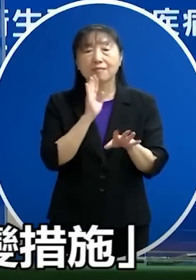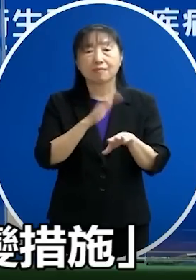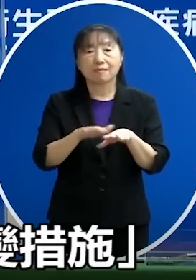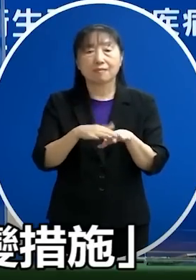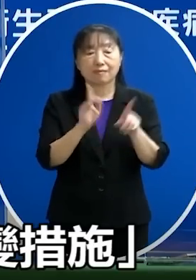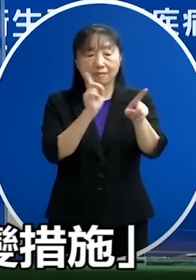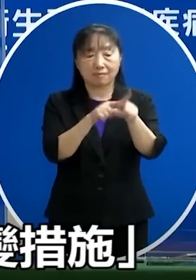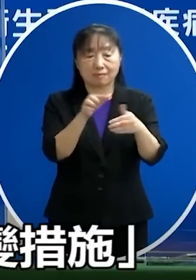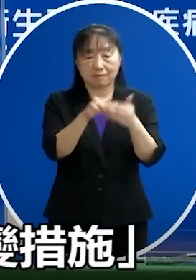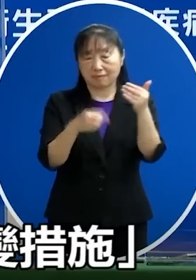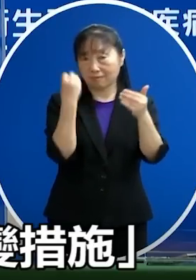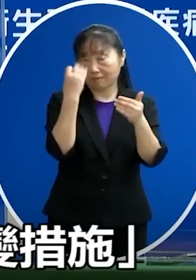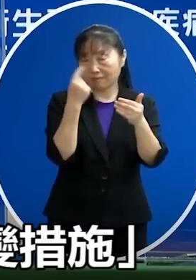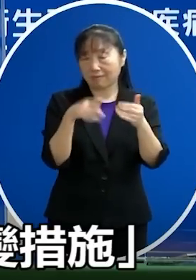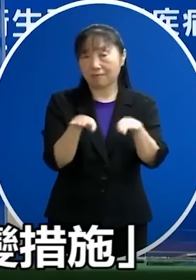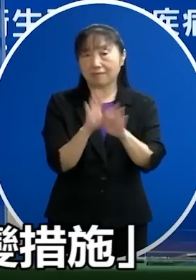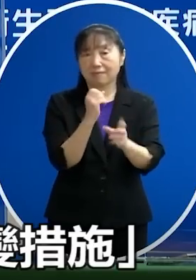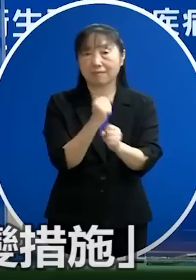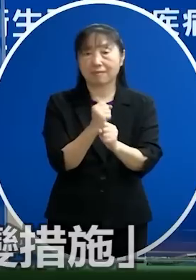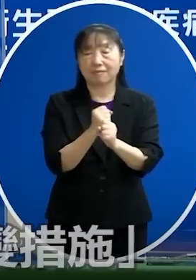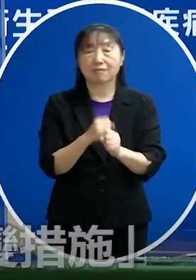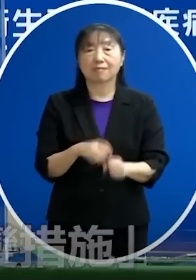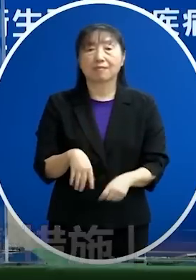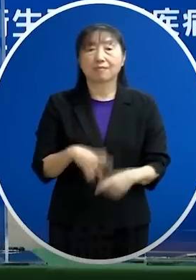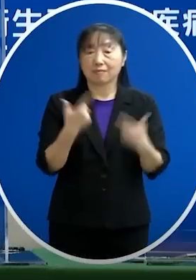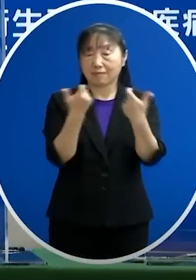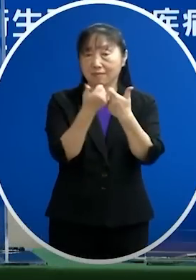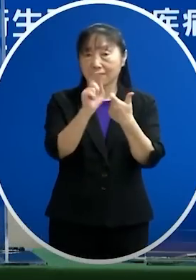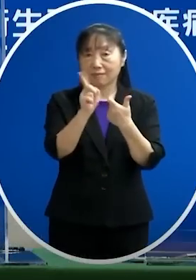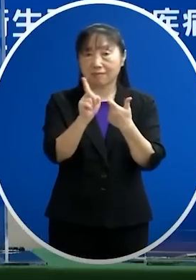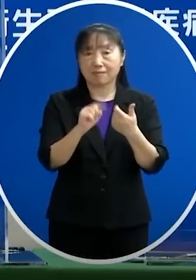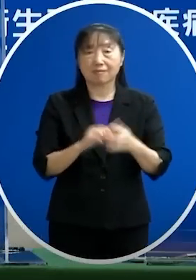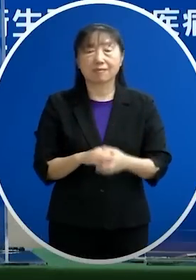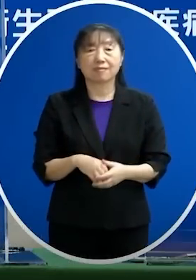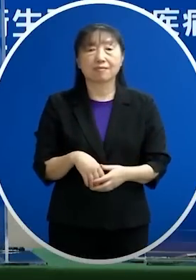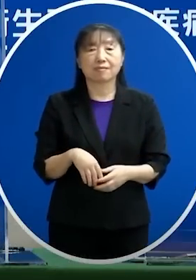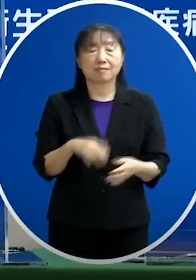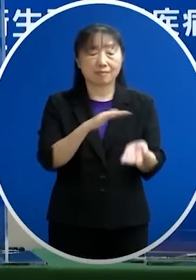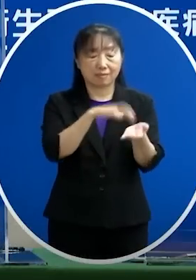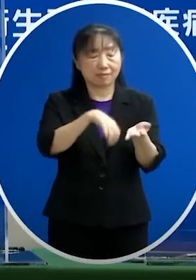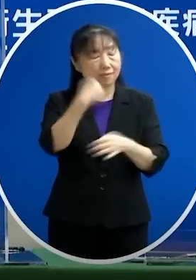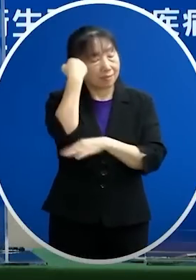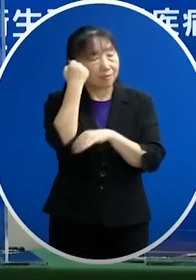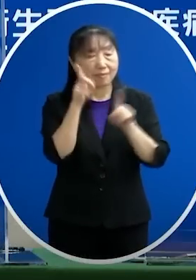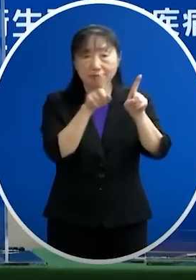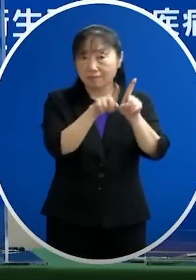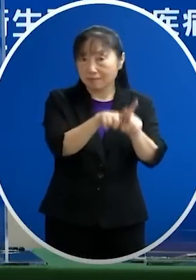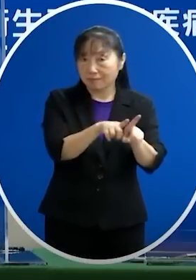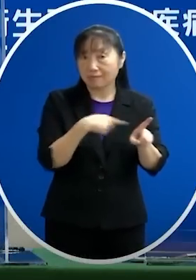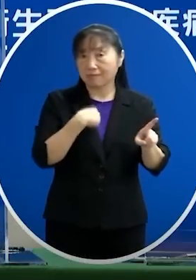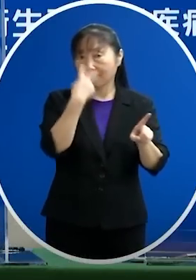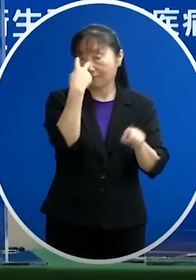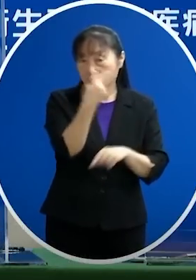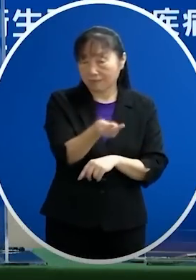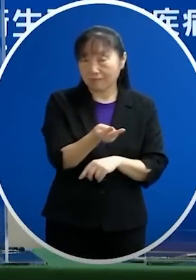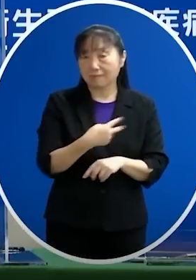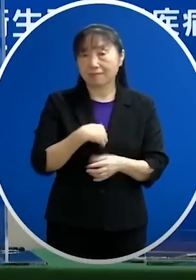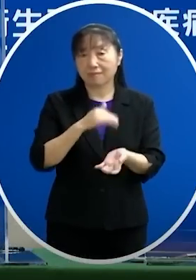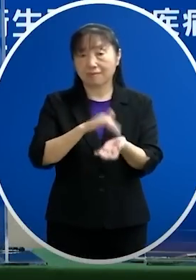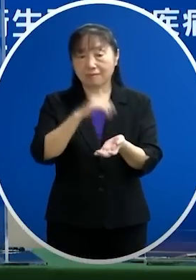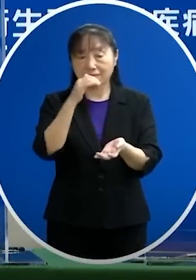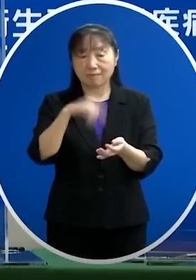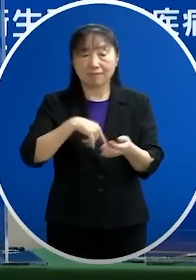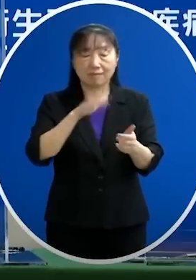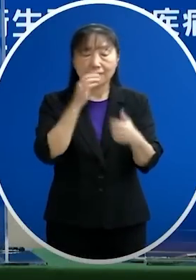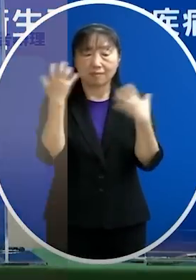院的公告办理，适用的对象刚才讲过了就是在住院的病人、陪病者、探病者、医疗照